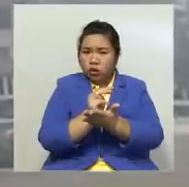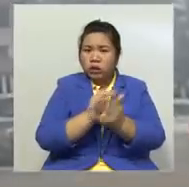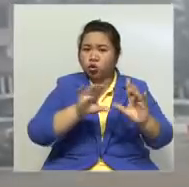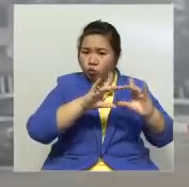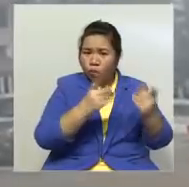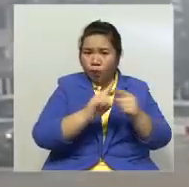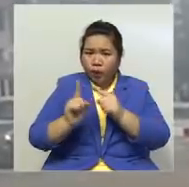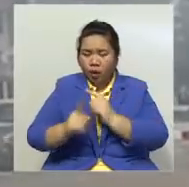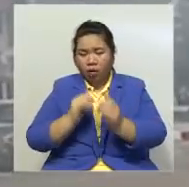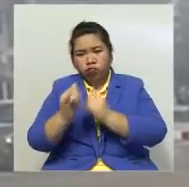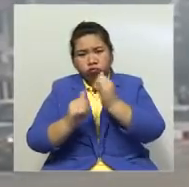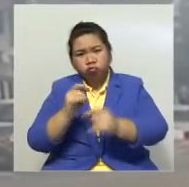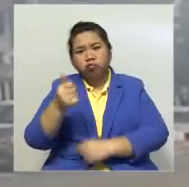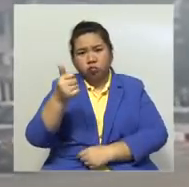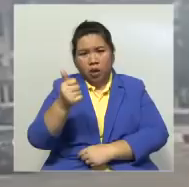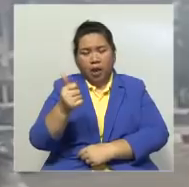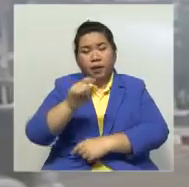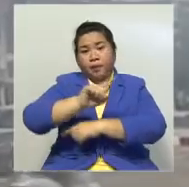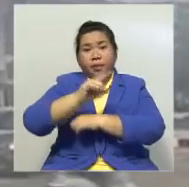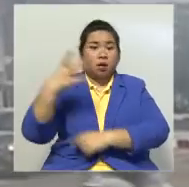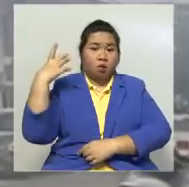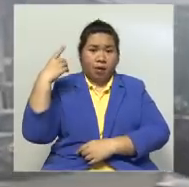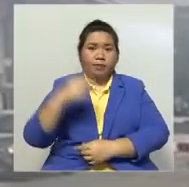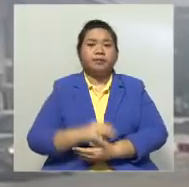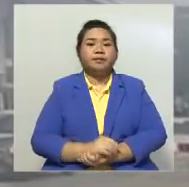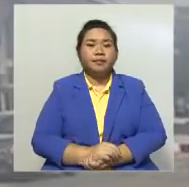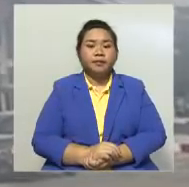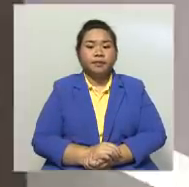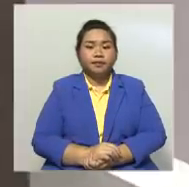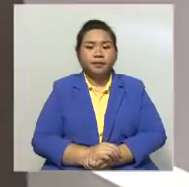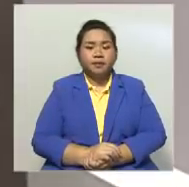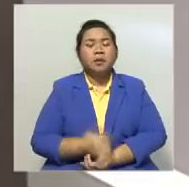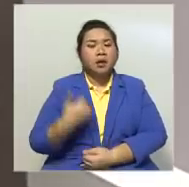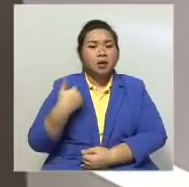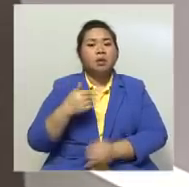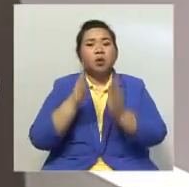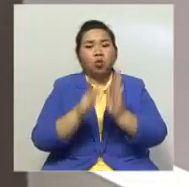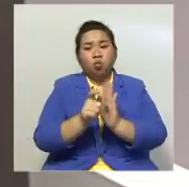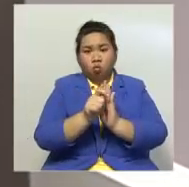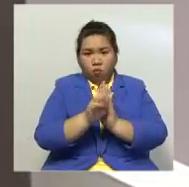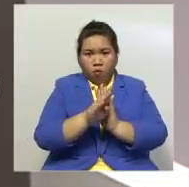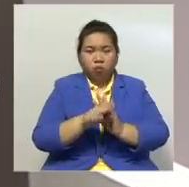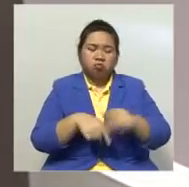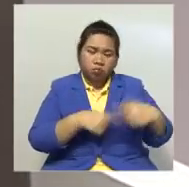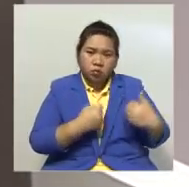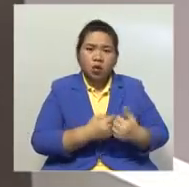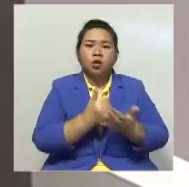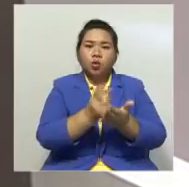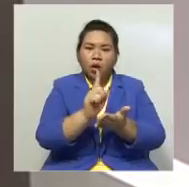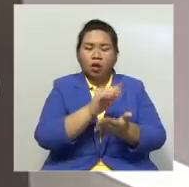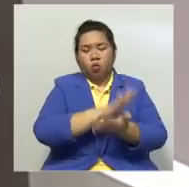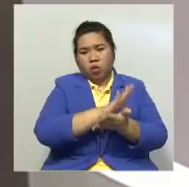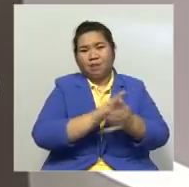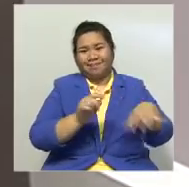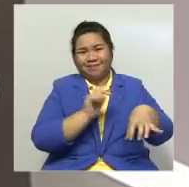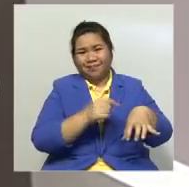ามารถเดินทางเข้าไปในพื้นที่ได้ตั้งแต่เมื่อช่วงบ่ายวันนี้ค่ะส่วนทานน้ำใจของชาวอุบลราชธานีนะคะทั้งสถานศึกษาด้านร